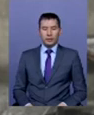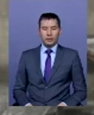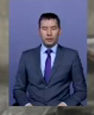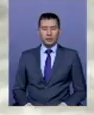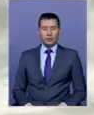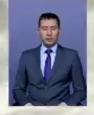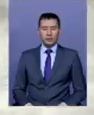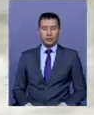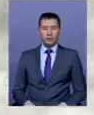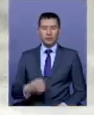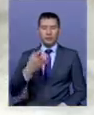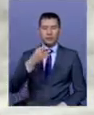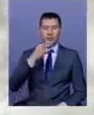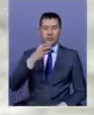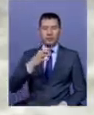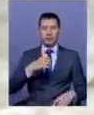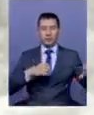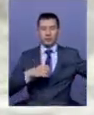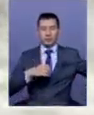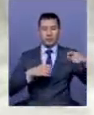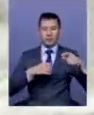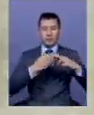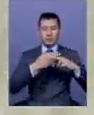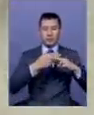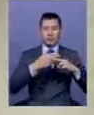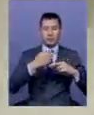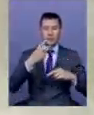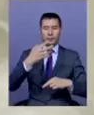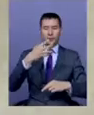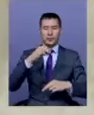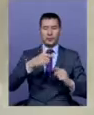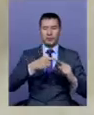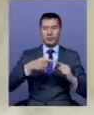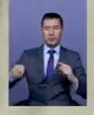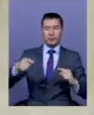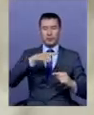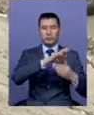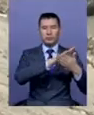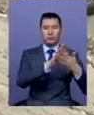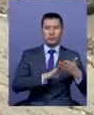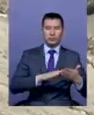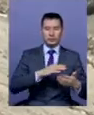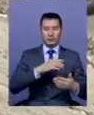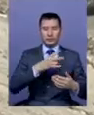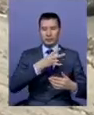аман қалды. Айта кетейік, каналдың арнасы соңғы 25 жылда мүлде тазаланбаған екен. Биыл